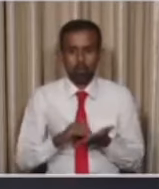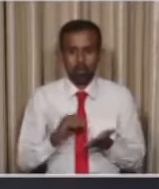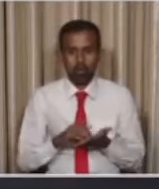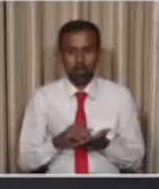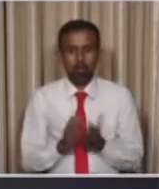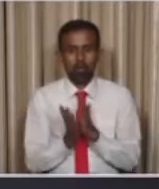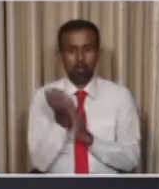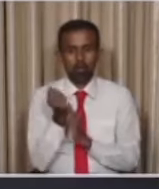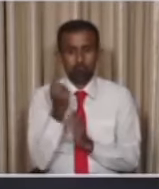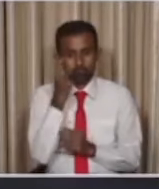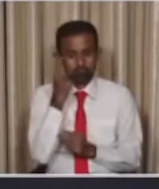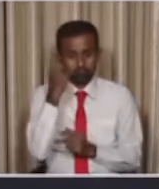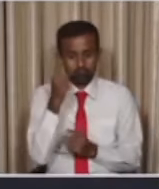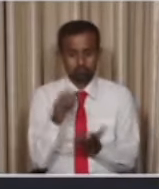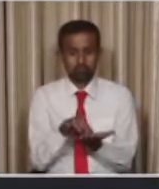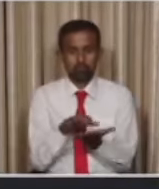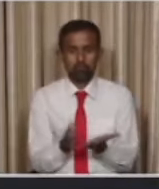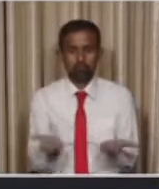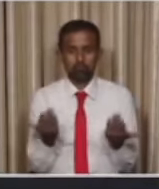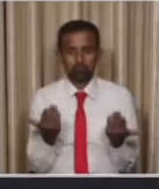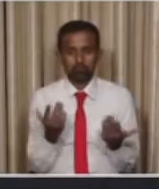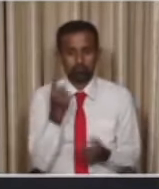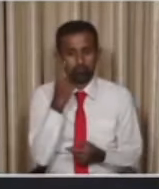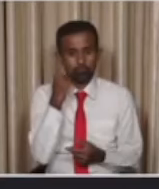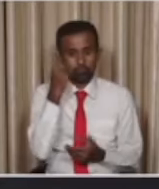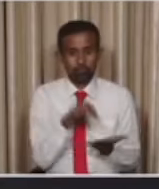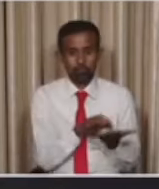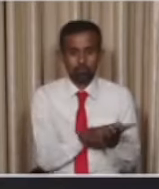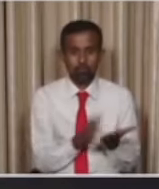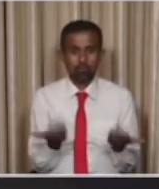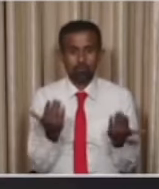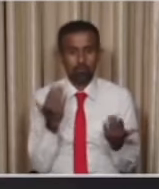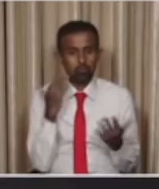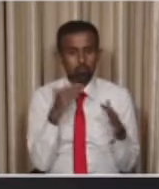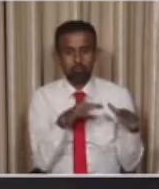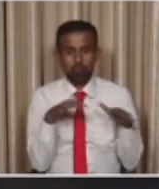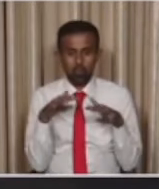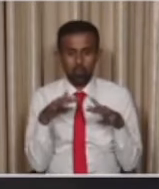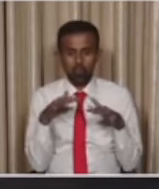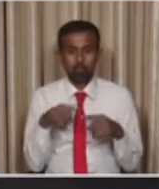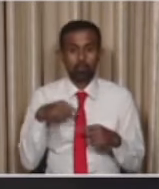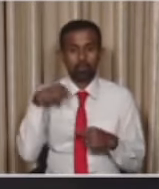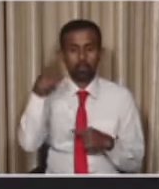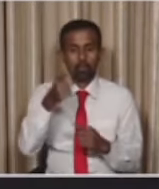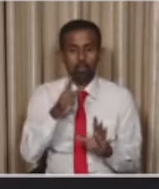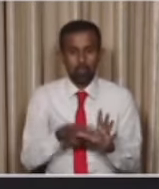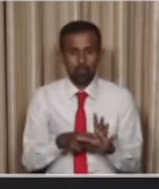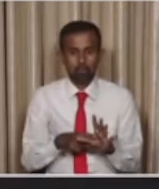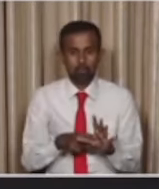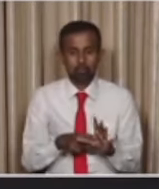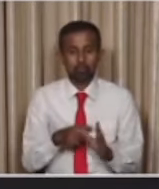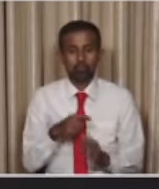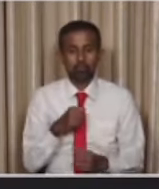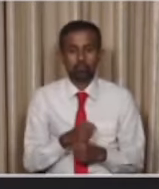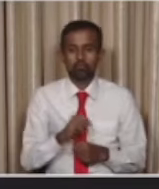අයිතියක් තියෙනවා බුද්ධිමත් තීන්දුවක් ගන්න. බුද්ධිමත් තීන්දුවක් ගත්තොත් තමයි මේ රටේ ජනතාවට ඊළඟ අවුරුදු ගාන මේ රටේ